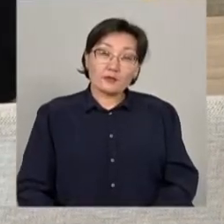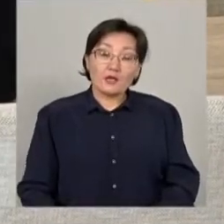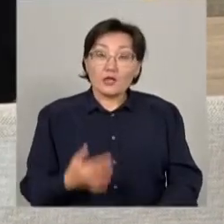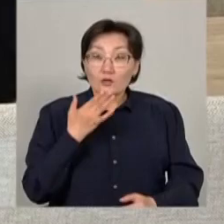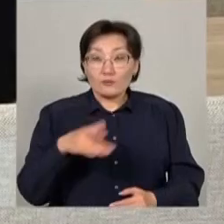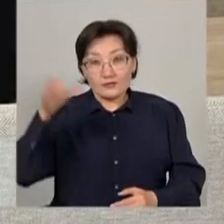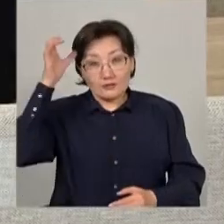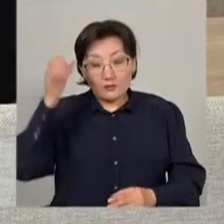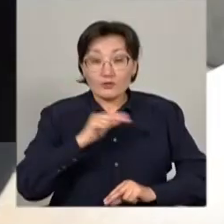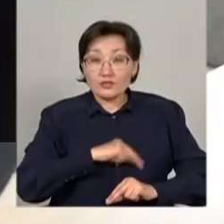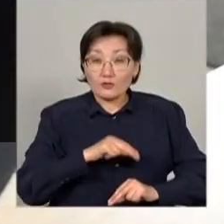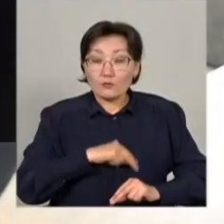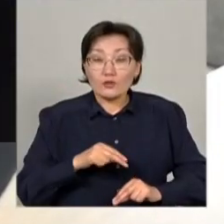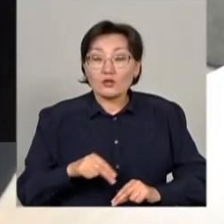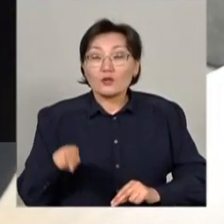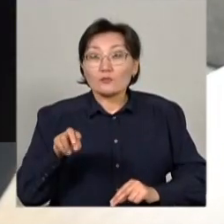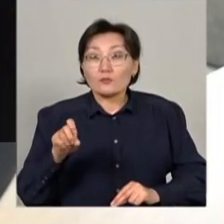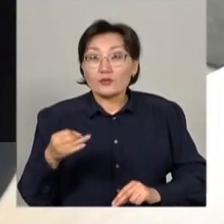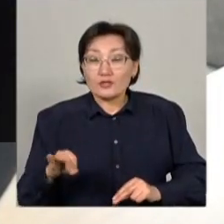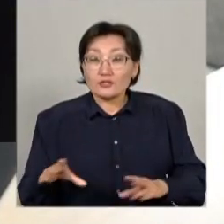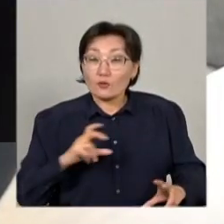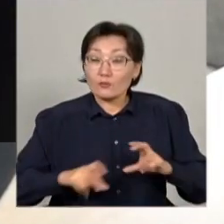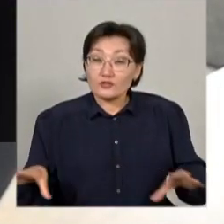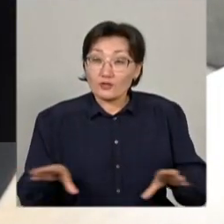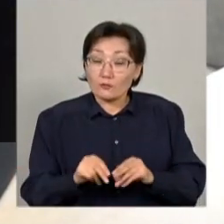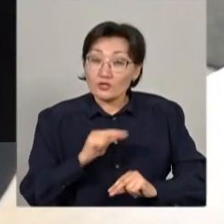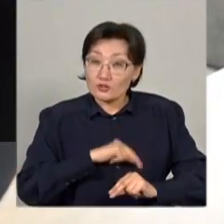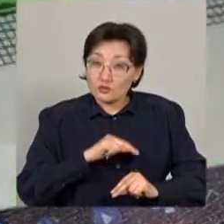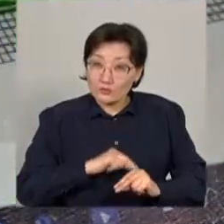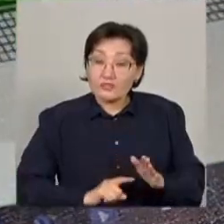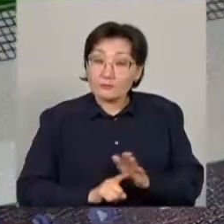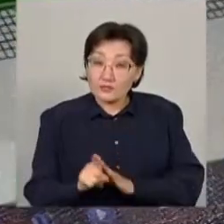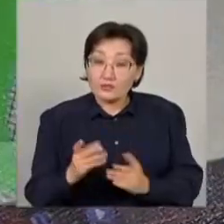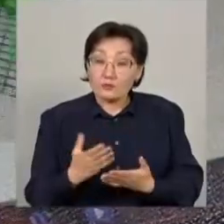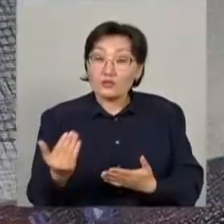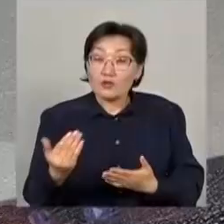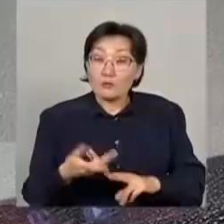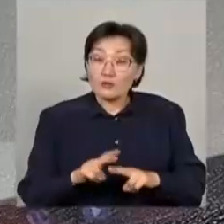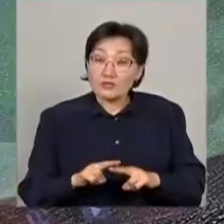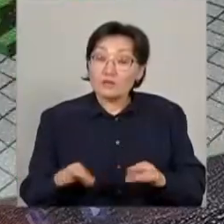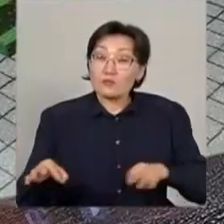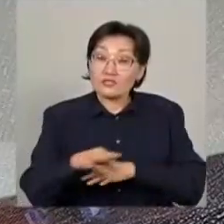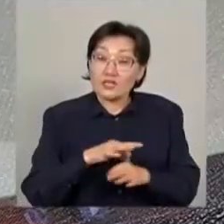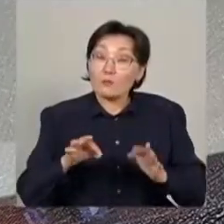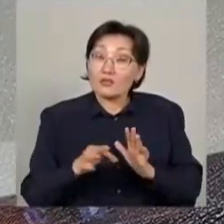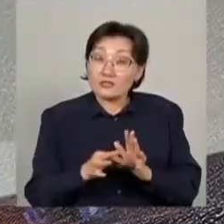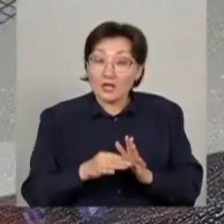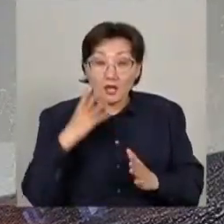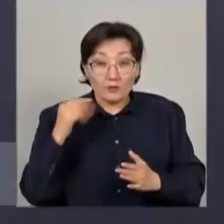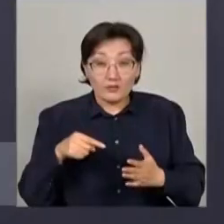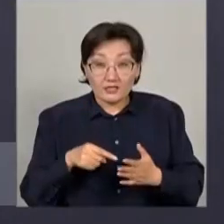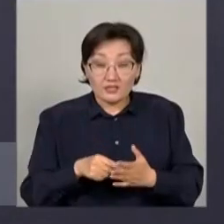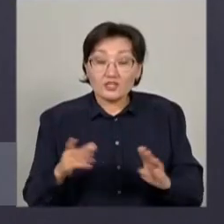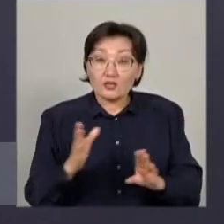Шетелді ғылыми қызметкер Брэндон Дюпрей студенттермен бірлесіп жұмысқа білек сыбана кіріскен. Олардың бұл жолғы жобаларының мақсаты Алматы